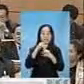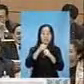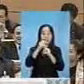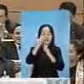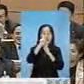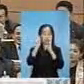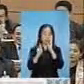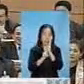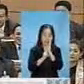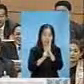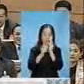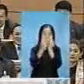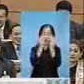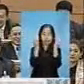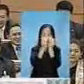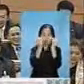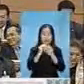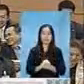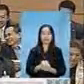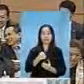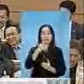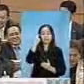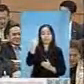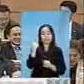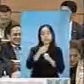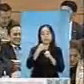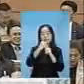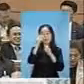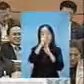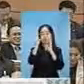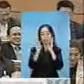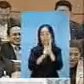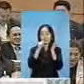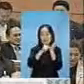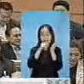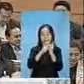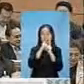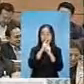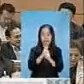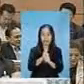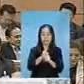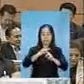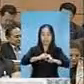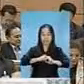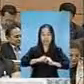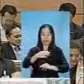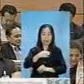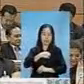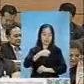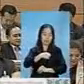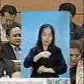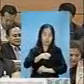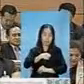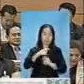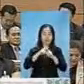มนูญจึงเลือกที่จะตีความและบังคับใช้กฎหมายนี้ตามแต่ที่ตัวเองปรารถนา